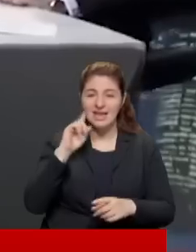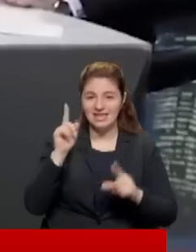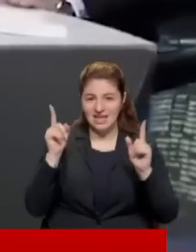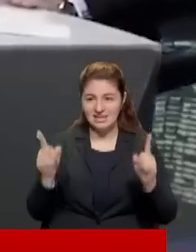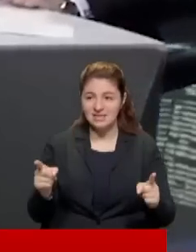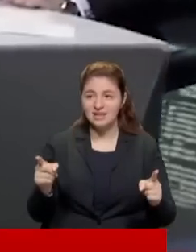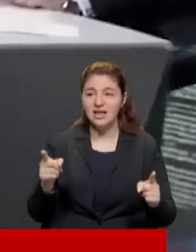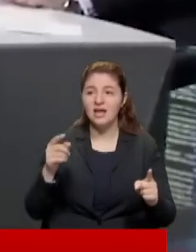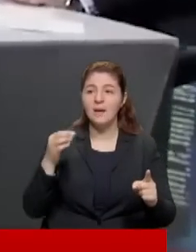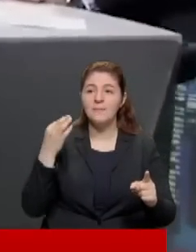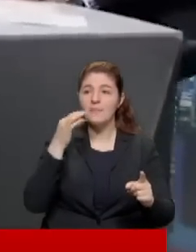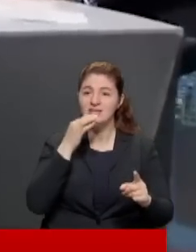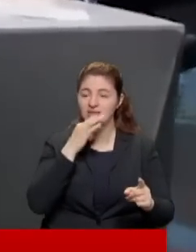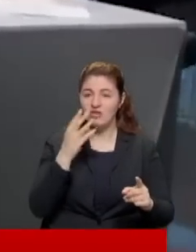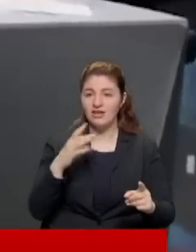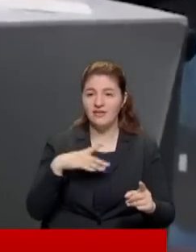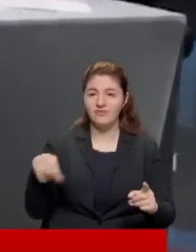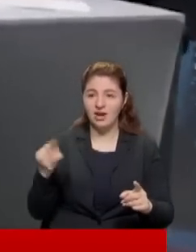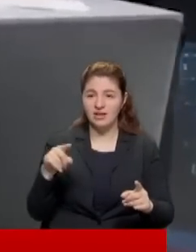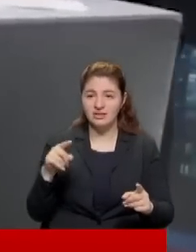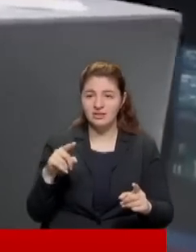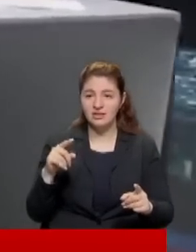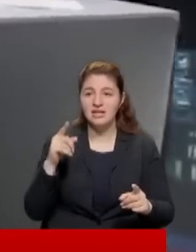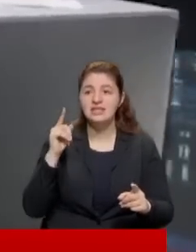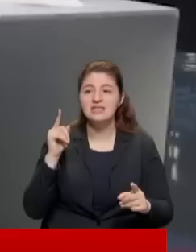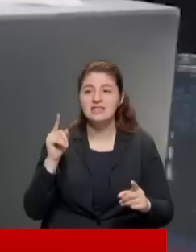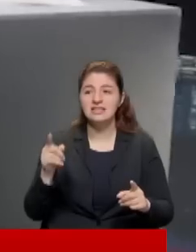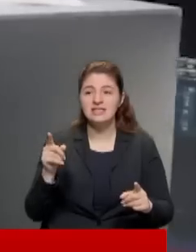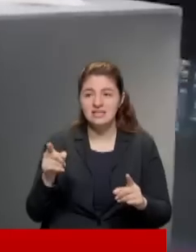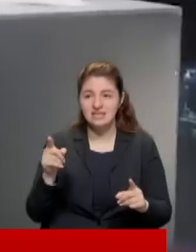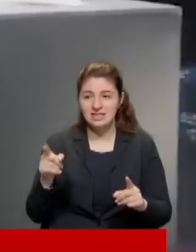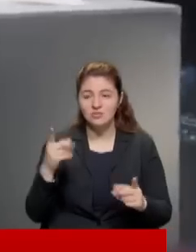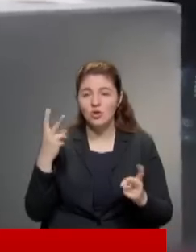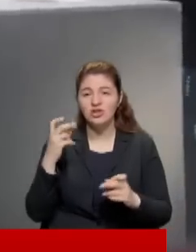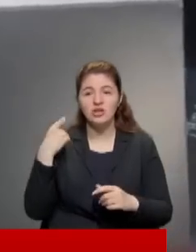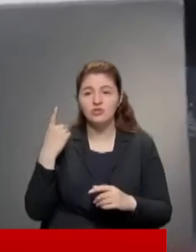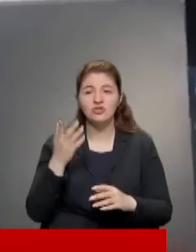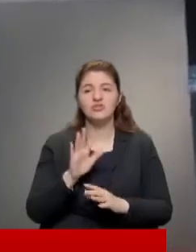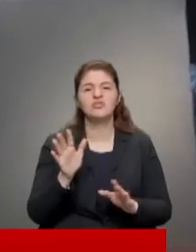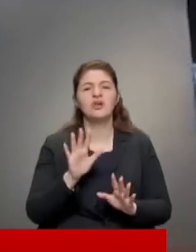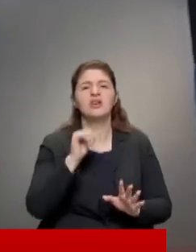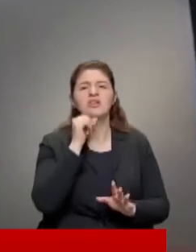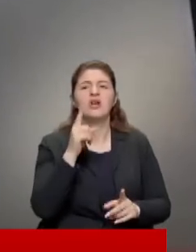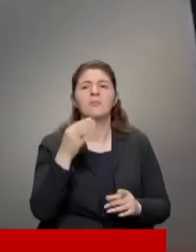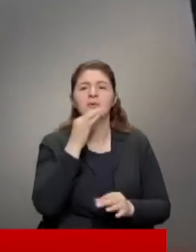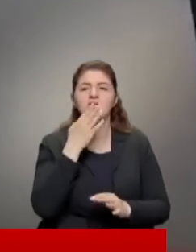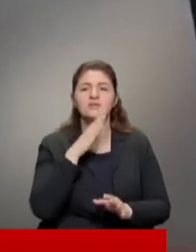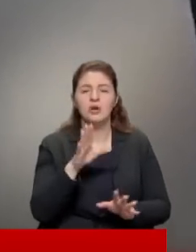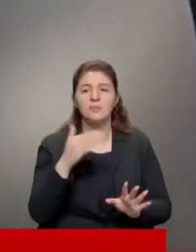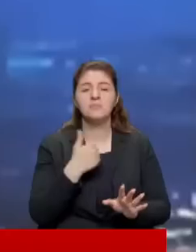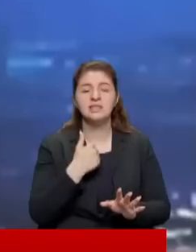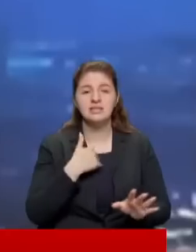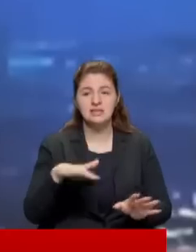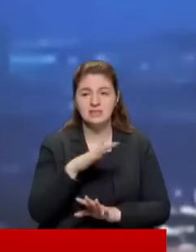popülaritesini benzetenler var. Siz bu konuda ne düşünüyorsunuz? Yok, hiç öyle bir benzerlik yok. Bakın